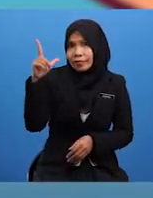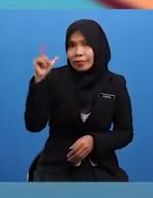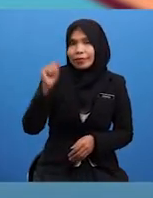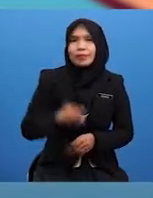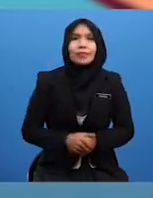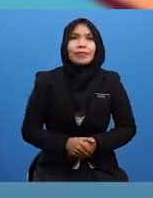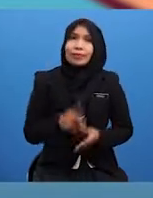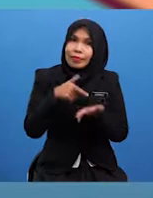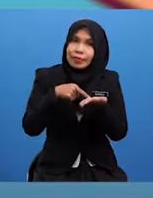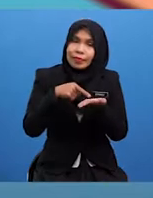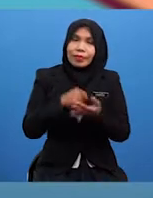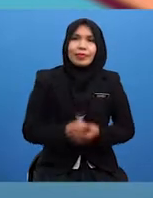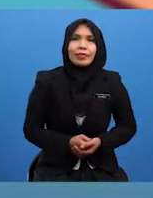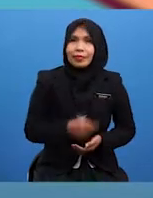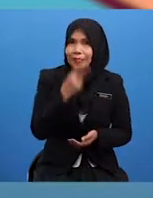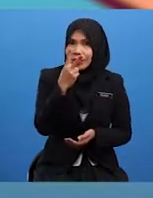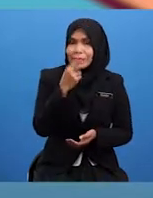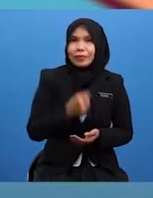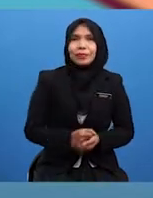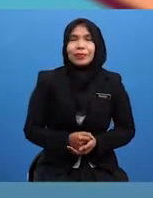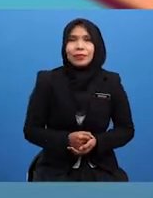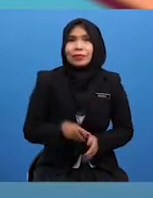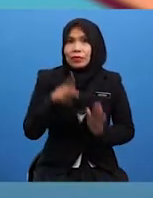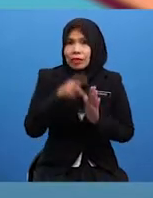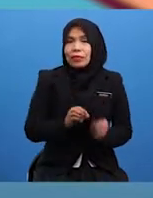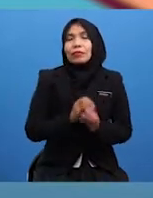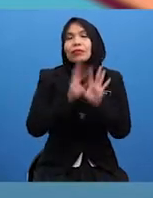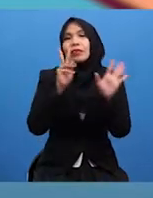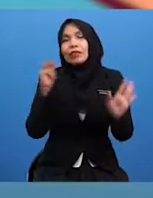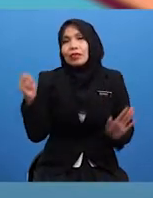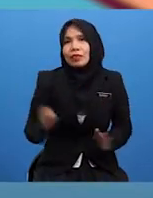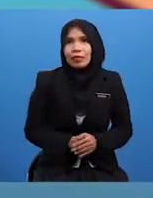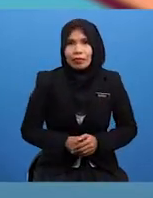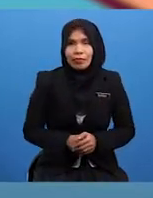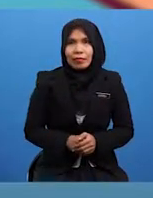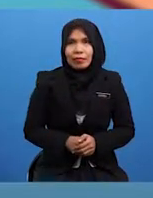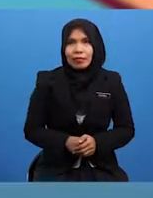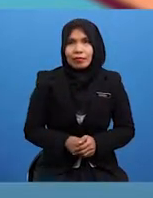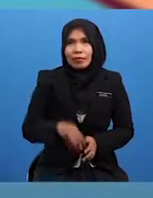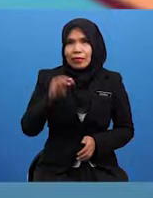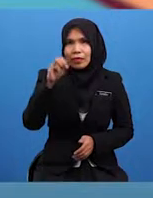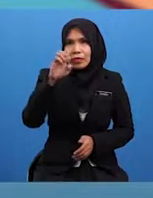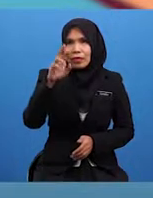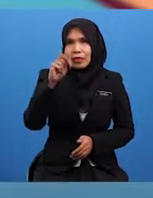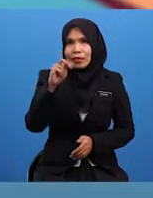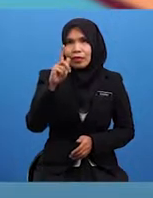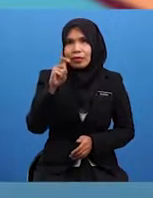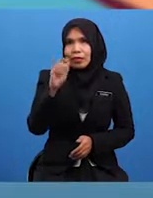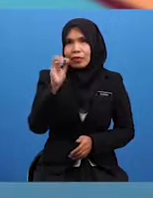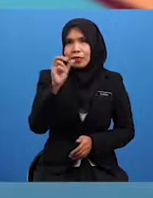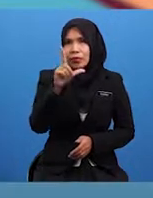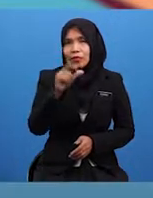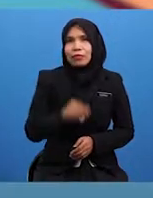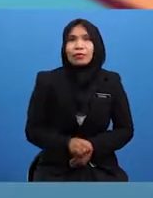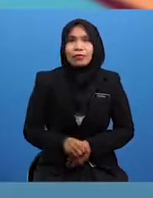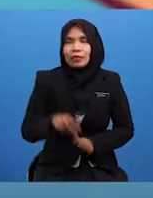Cuba kamu perhatikan pada kecerahan mentol untuk kedua-dua lampu suluh ini. Ya, kecerahan